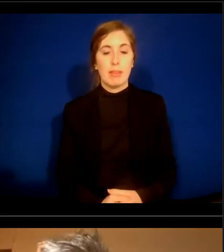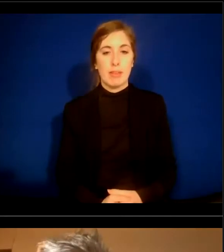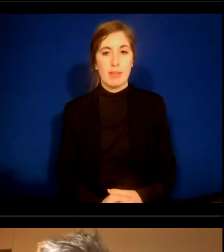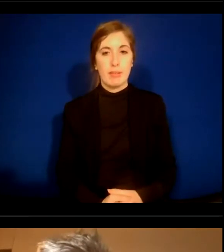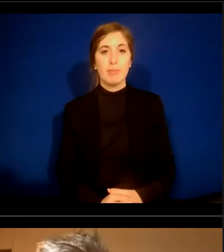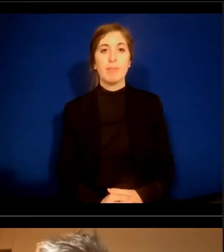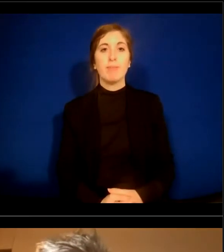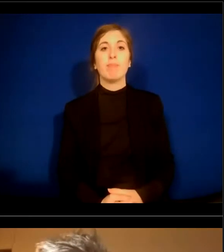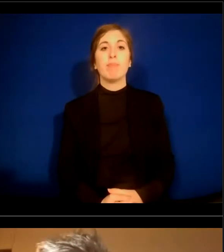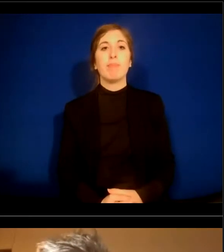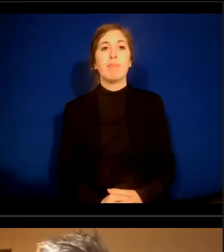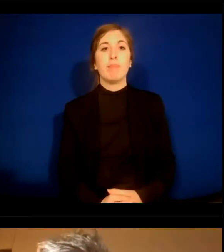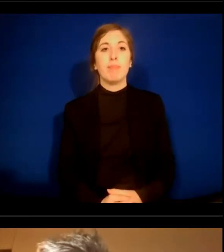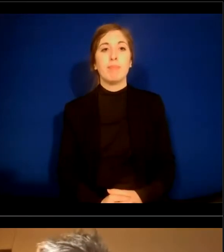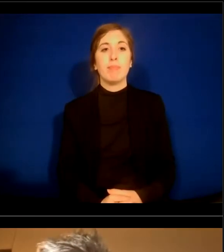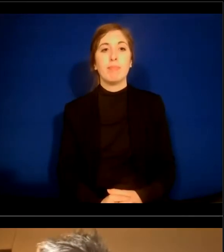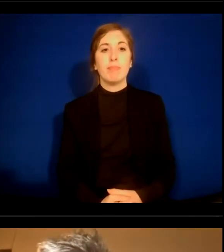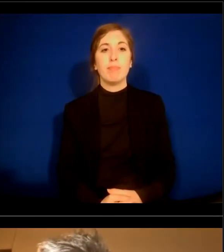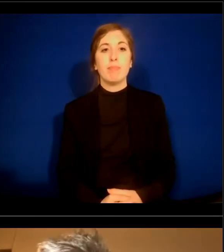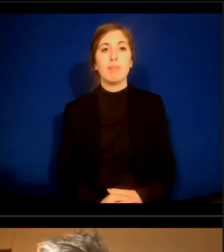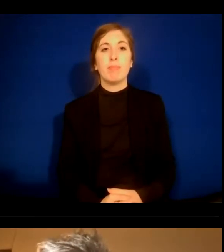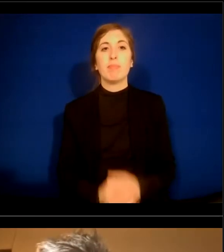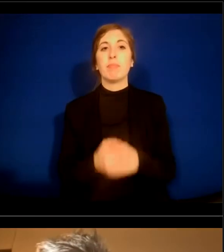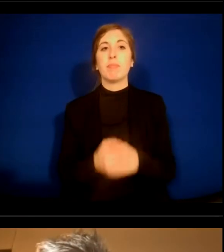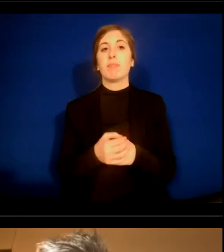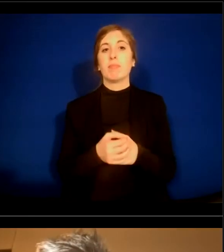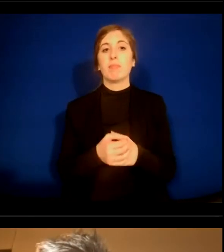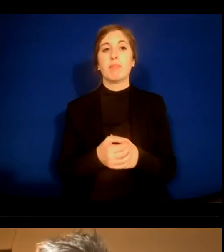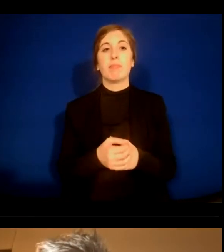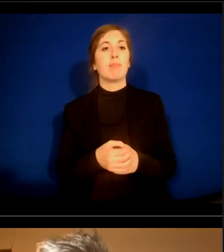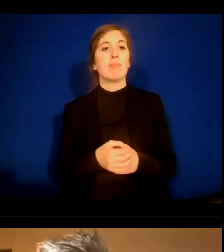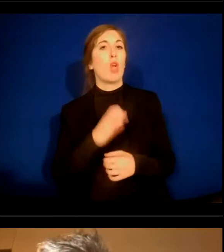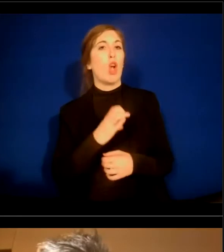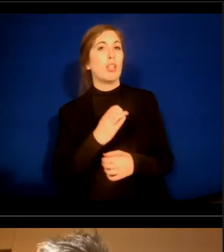Sì, ecco. Sono... Grazie Davide.